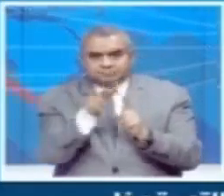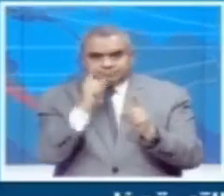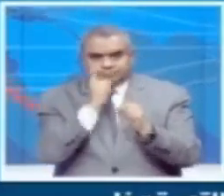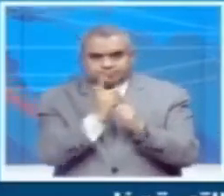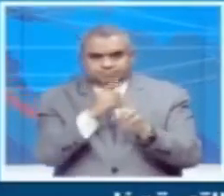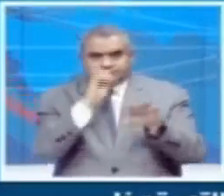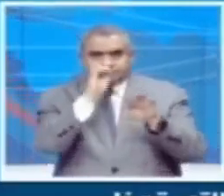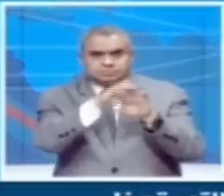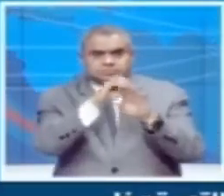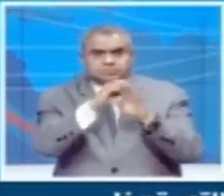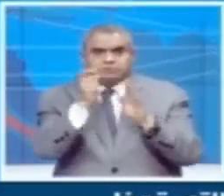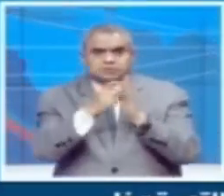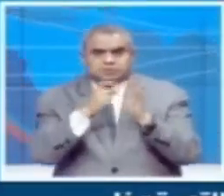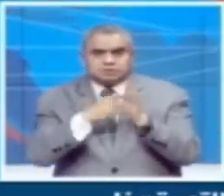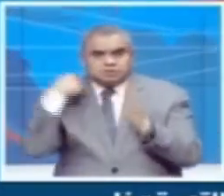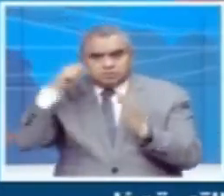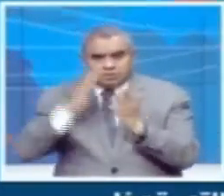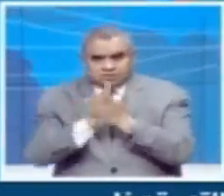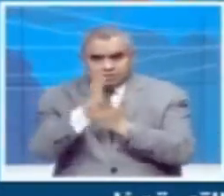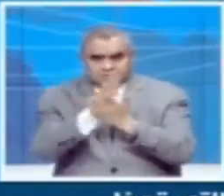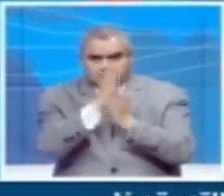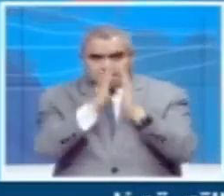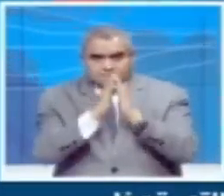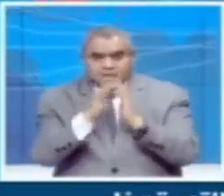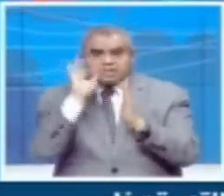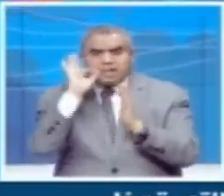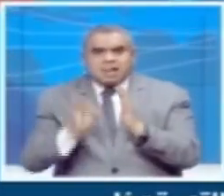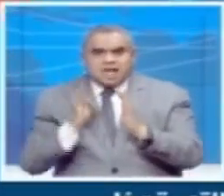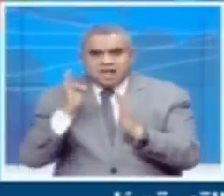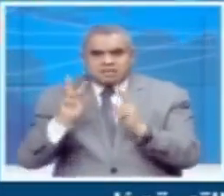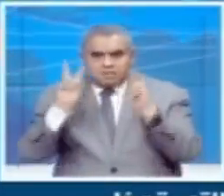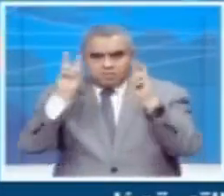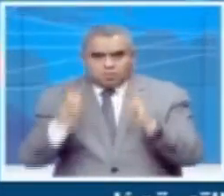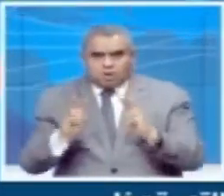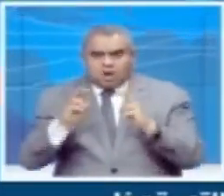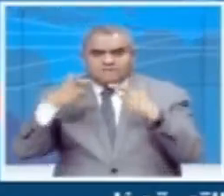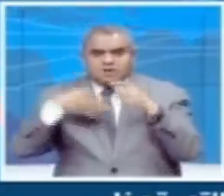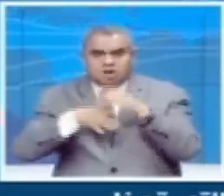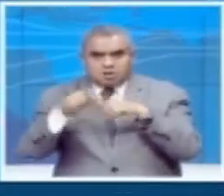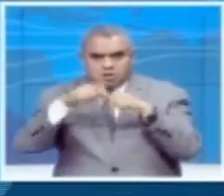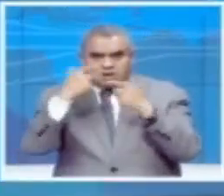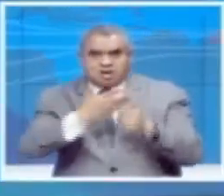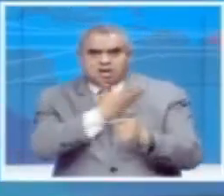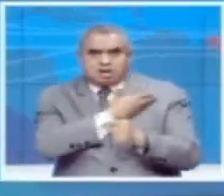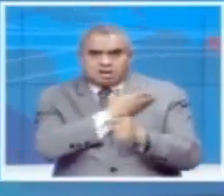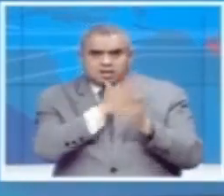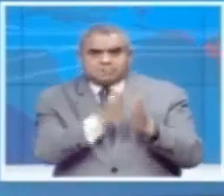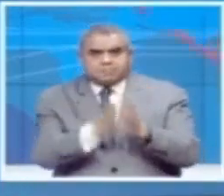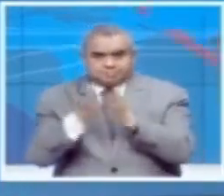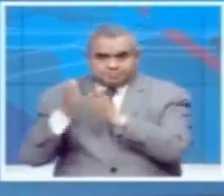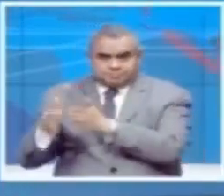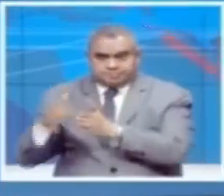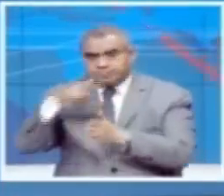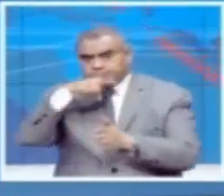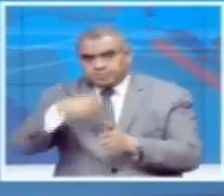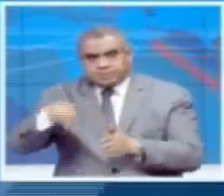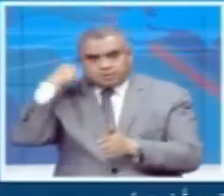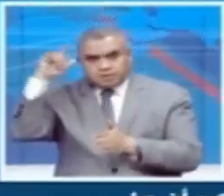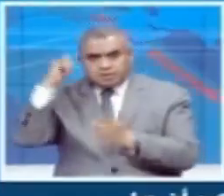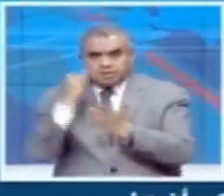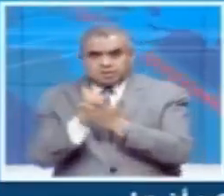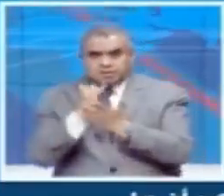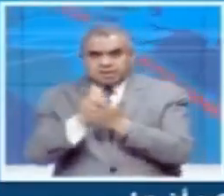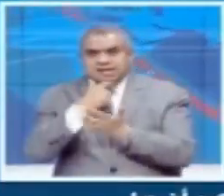البريطاني ديفيد كاميرون، شدد شكري على ضرورة وقف إطلاق النار بالقطاع. من جانبه أعرب كاميرون